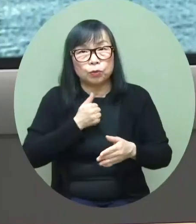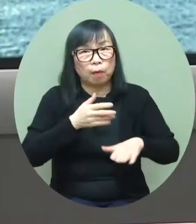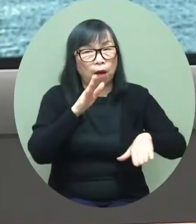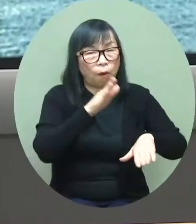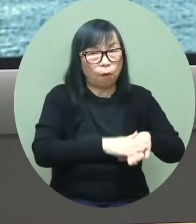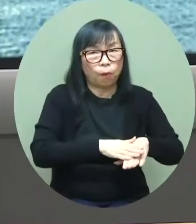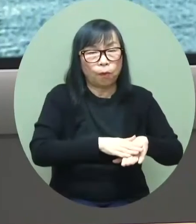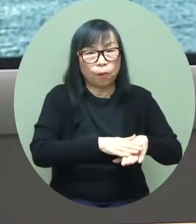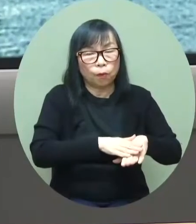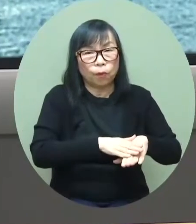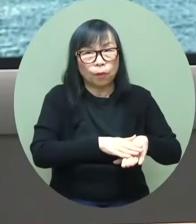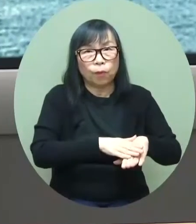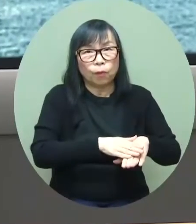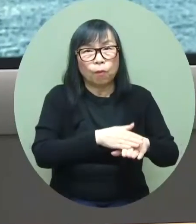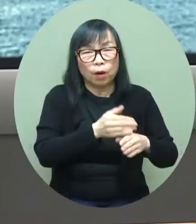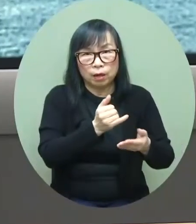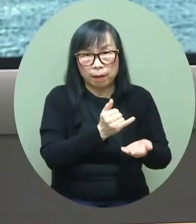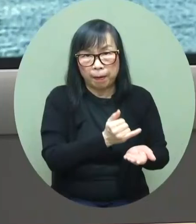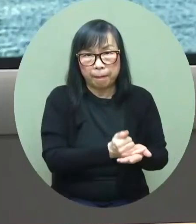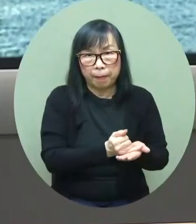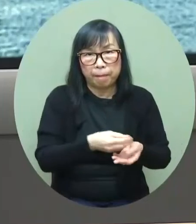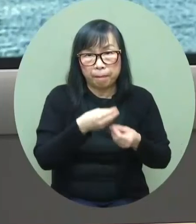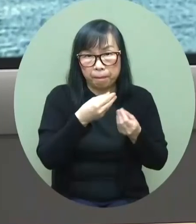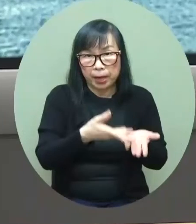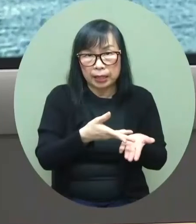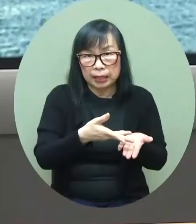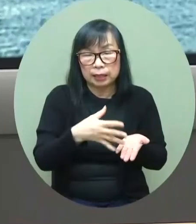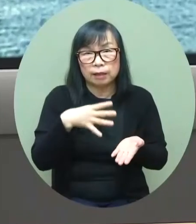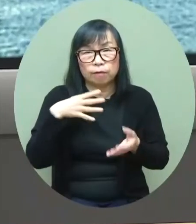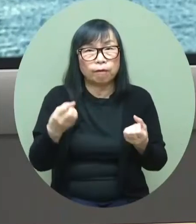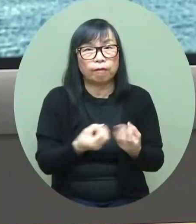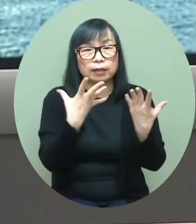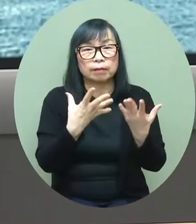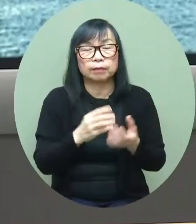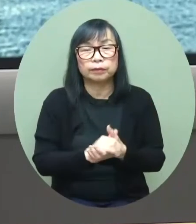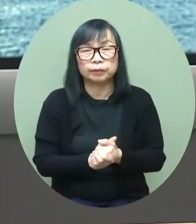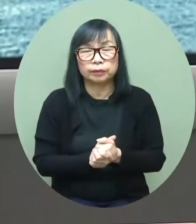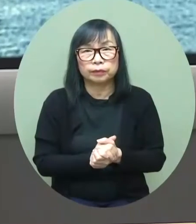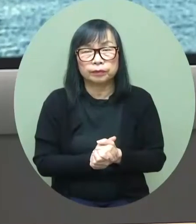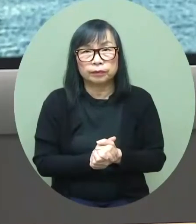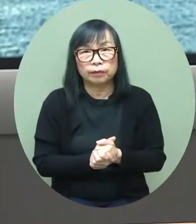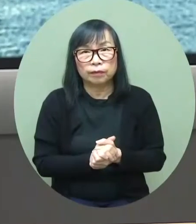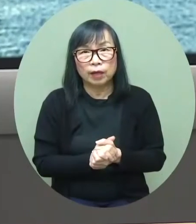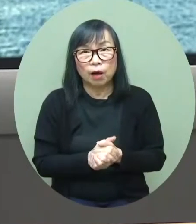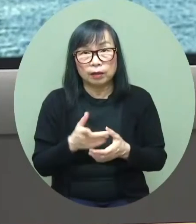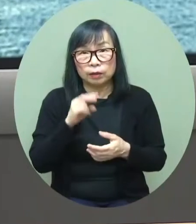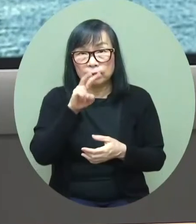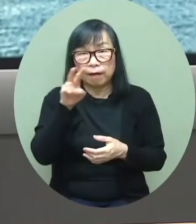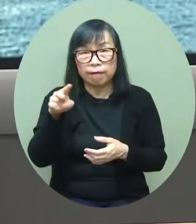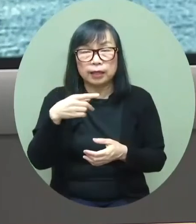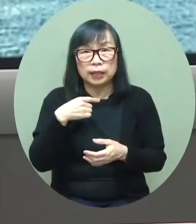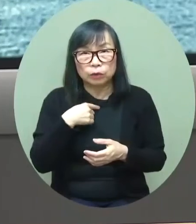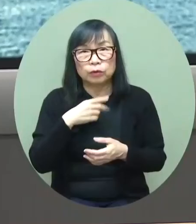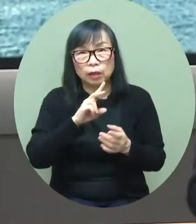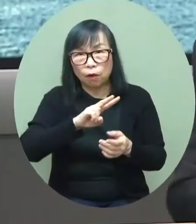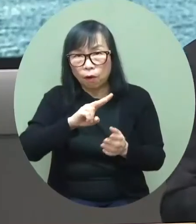嘅個位置咧，係去俾呢啲嘅情況嘅發生嘅嚇。咁、所以我諗都我哋會睇翻個需要去調